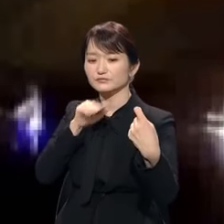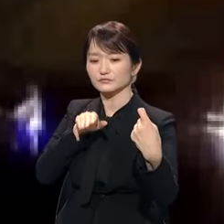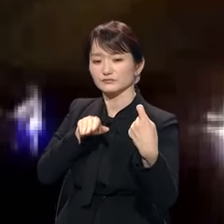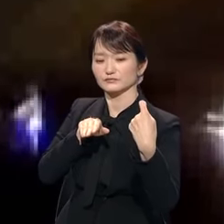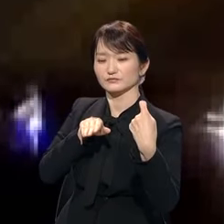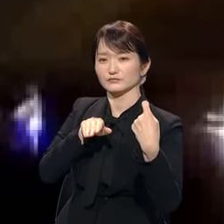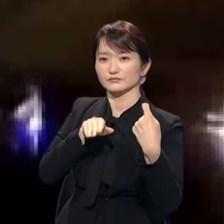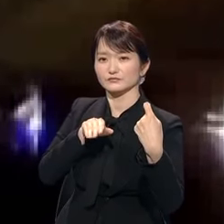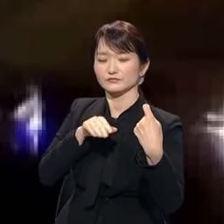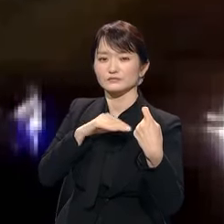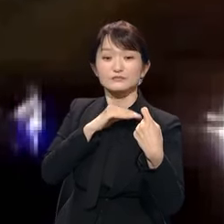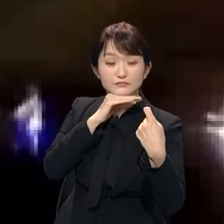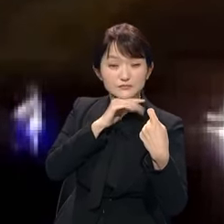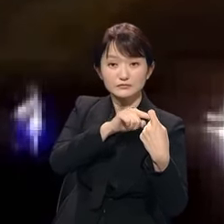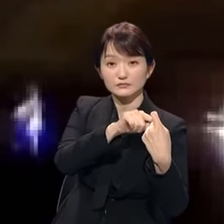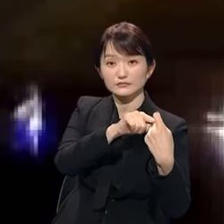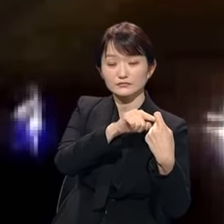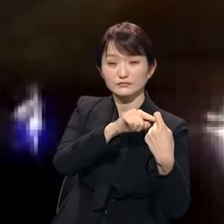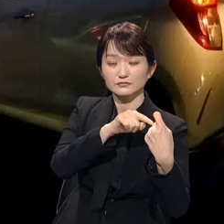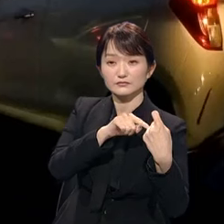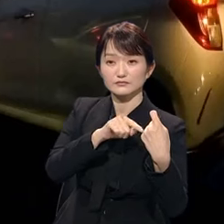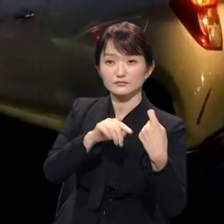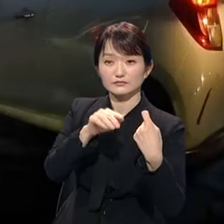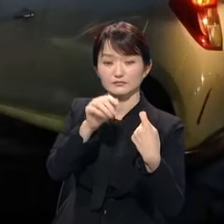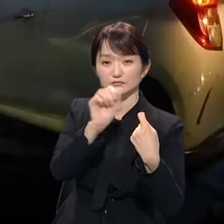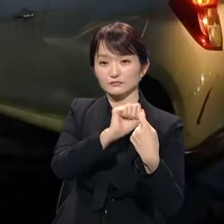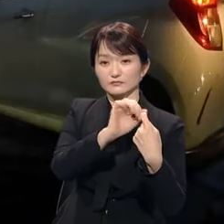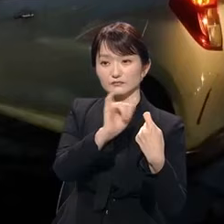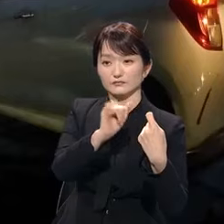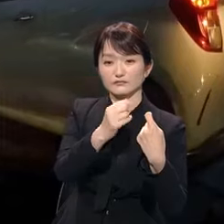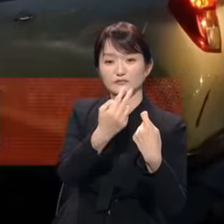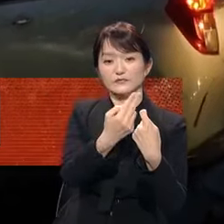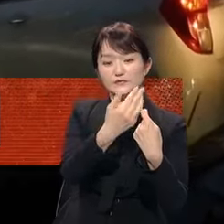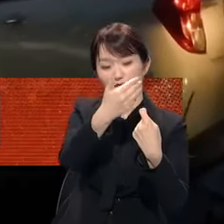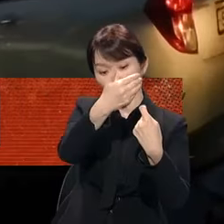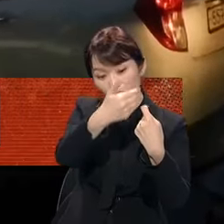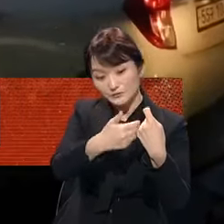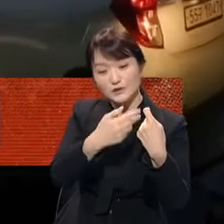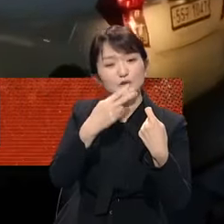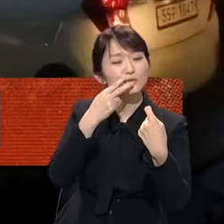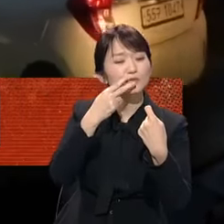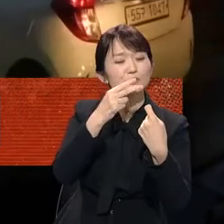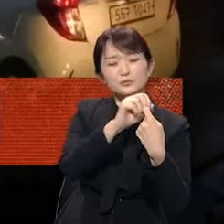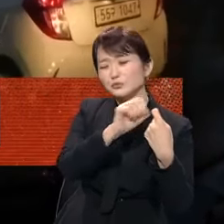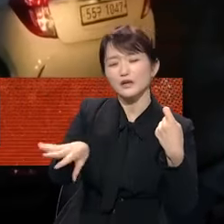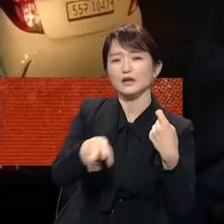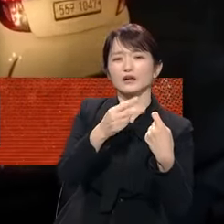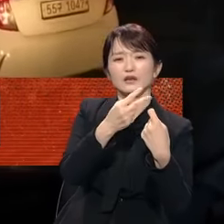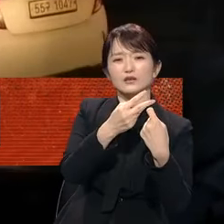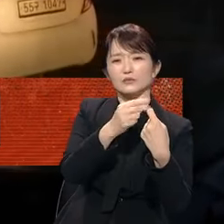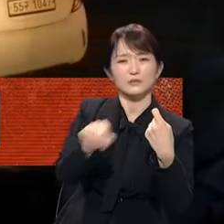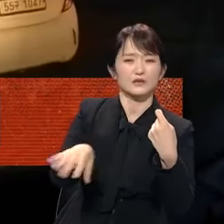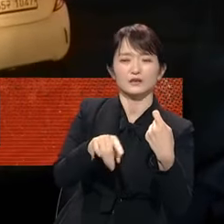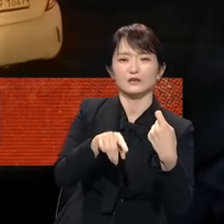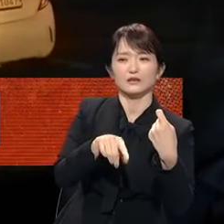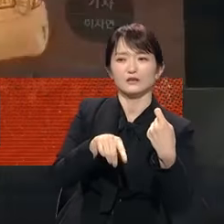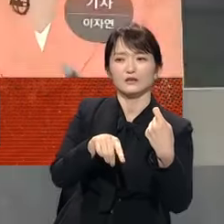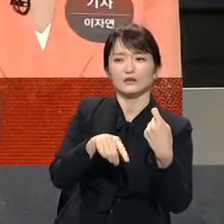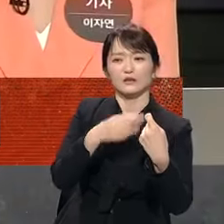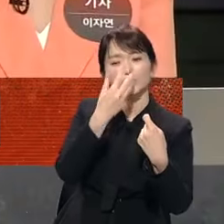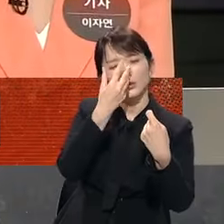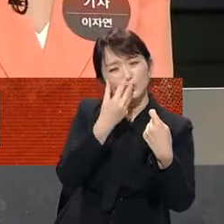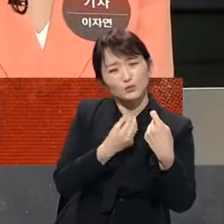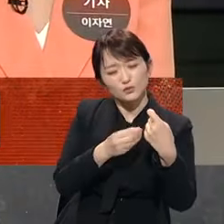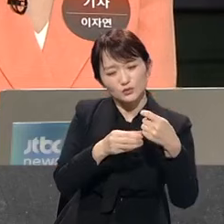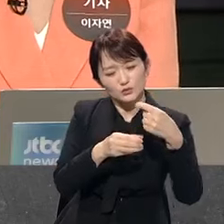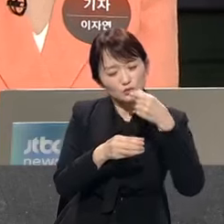차선에서 신호 대기 중이었습니다. 그런데 그 택시 기사가 창문을 열고 담배꽁초를 저렇게 밖으로 던졌던 겁니다. 음료캔에